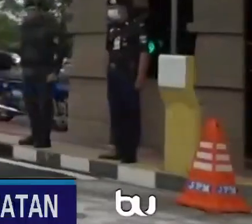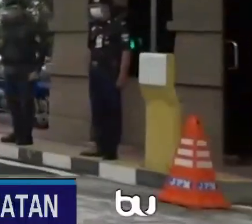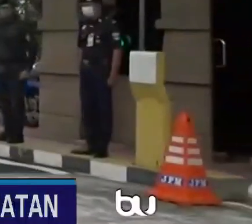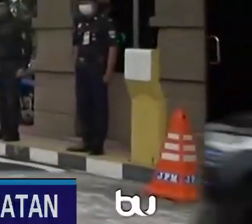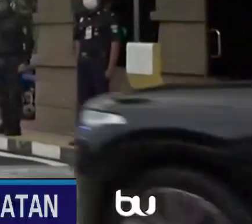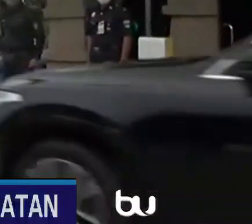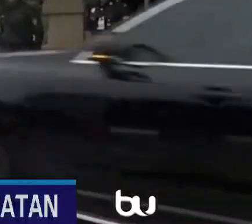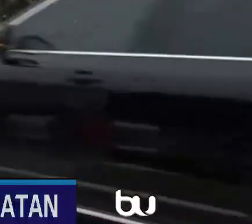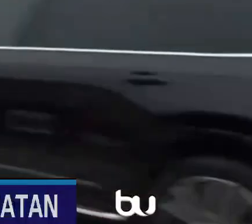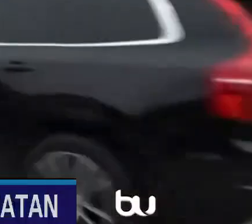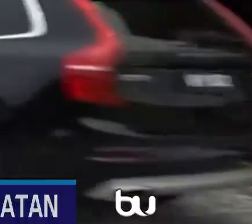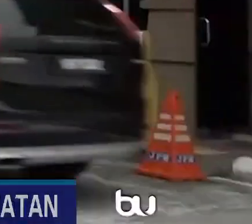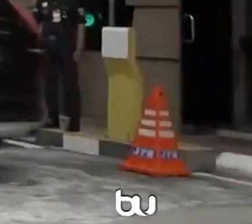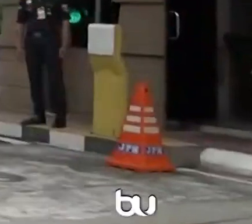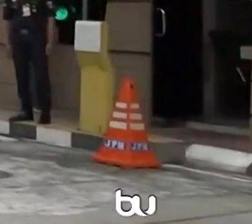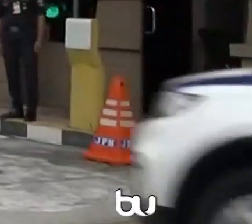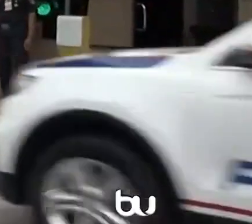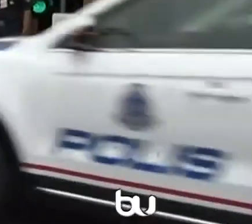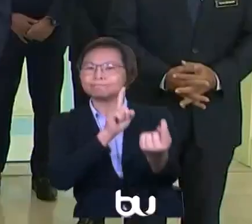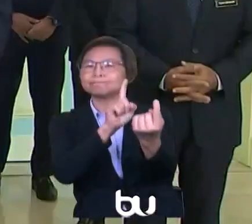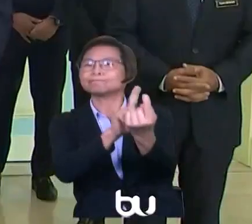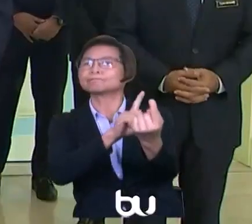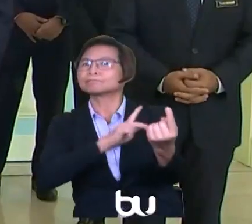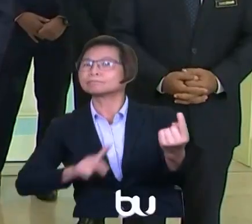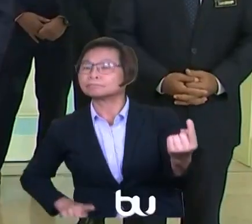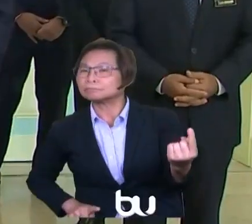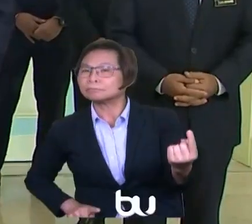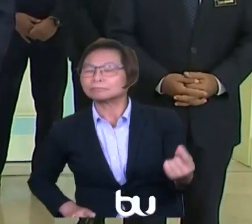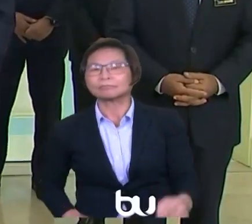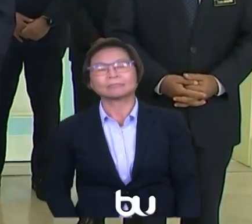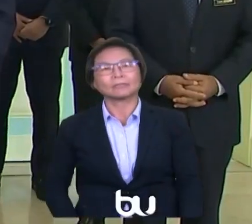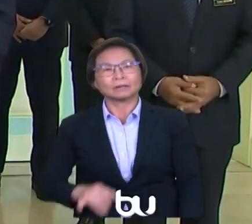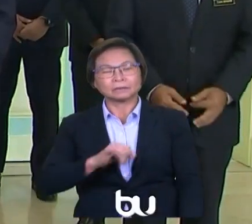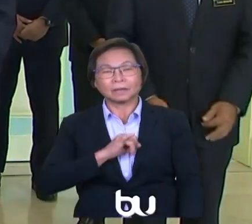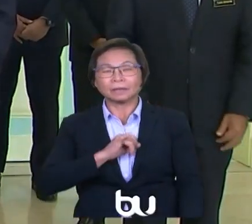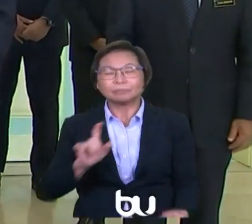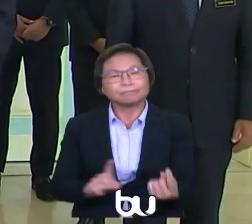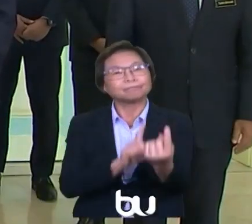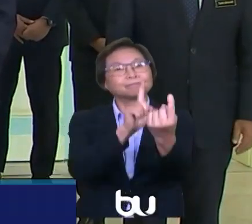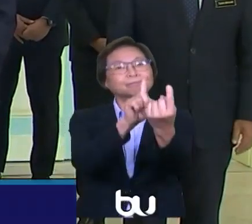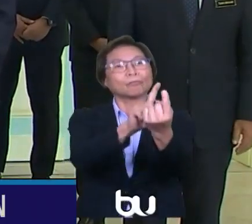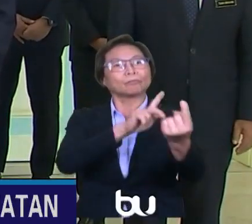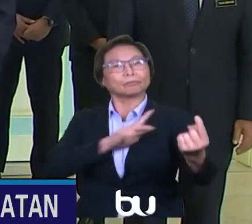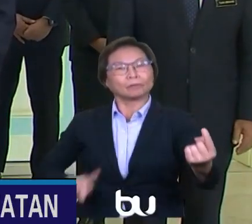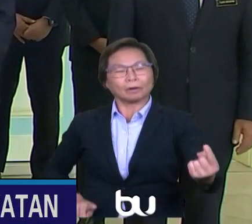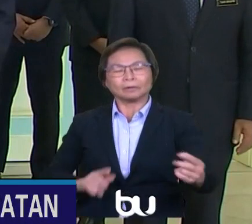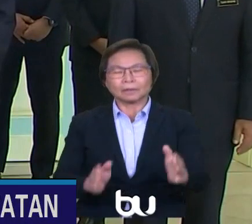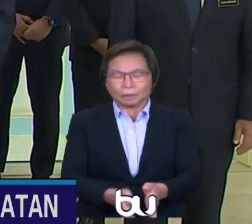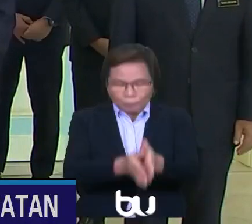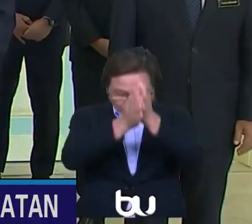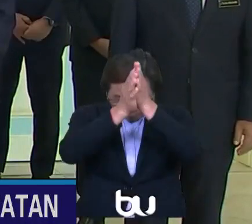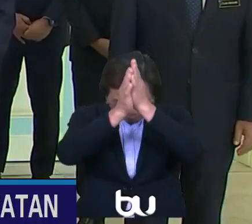Abdullah dalam perutusan khas yang disiarkan secara langsung. Dalam majlis menghadap pagi ini, saya telah menyembah